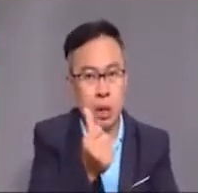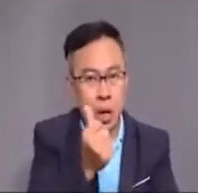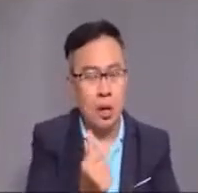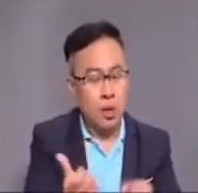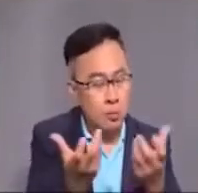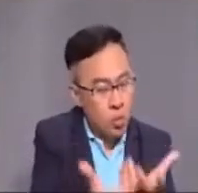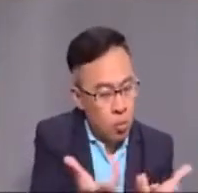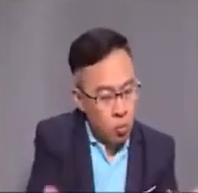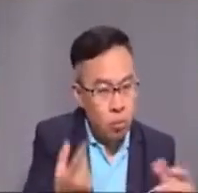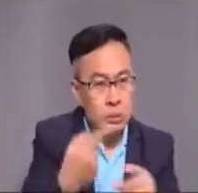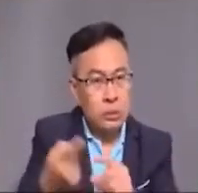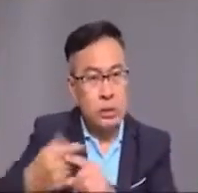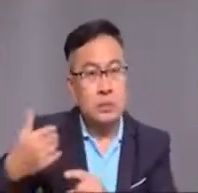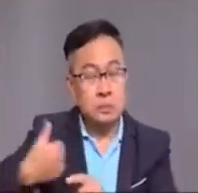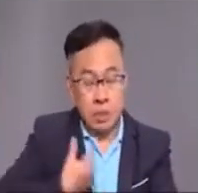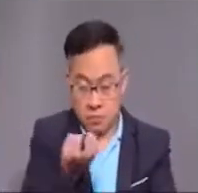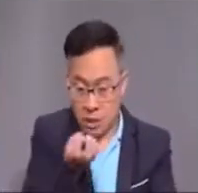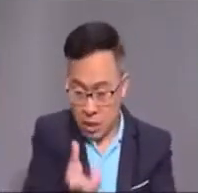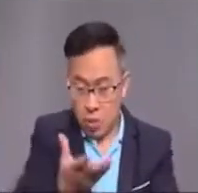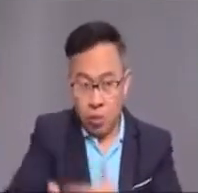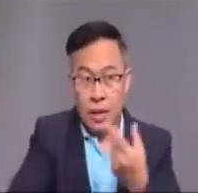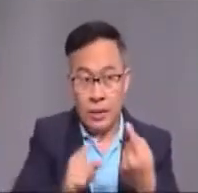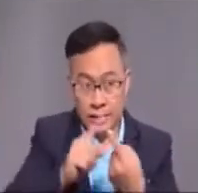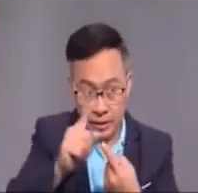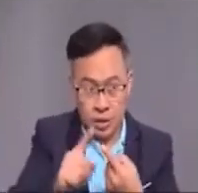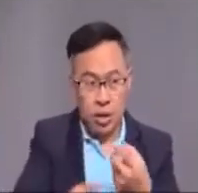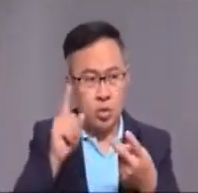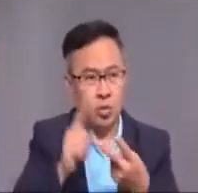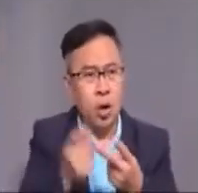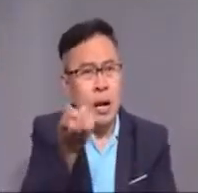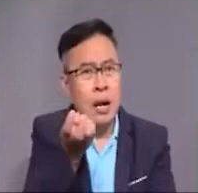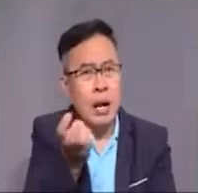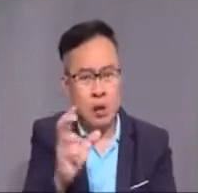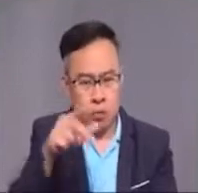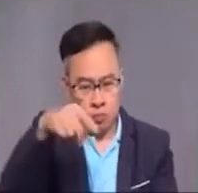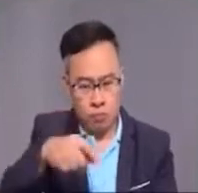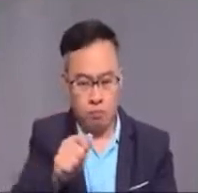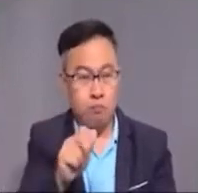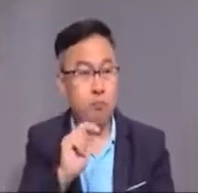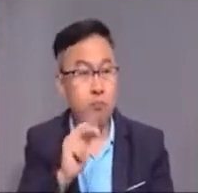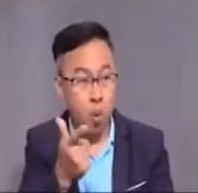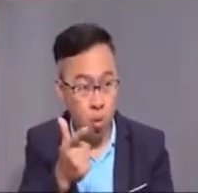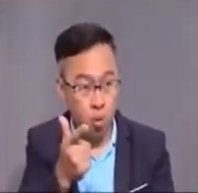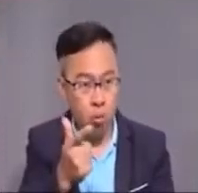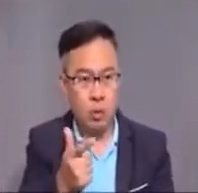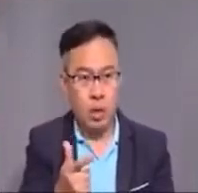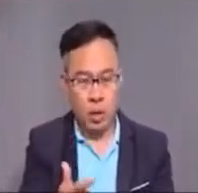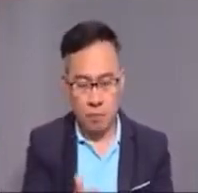วก็มีแปรรูปเป็นอย่างอื่นอีกมีอะไรบ้างคะพี่บรรพต อันนี้ก็เราเรียกว่าข้าวพองอบกรอบ ข้าวพองอบกรอบ ผสมธัญพืช